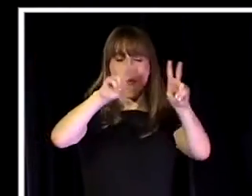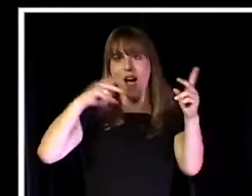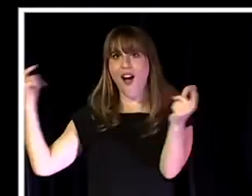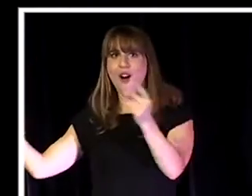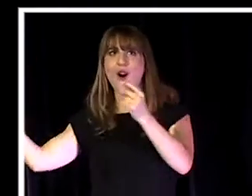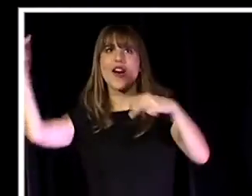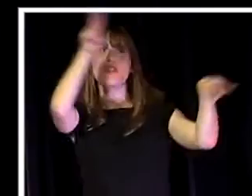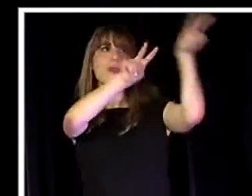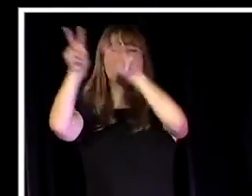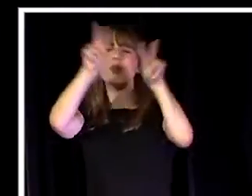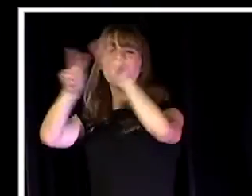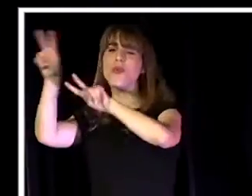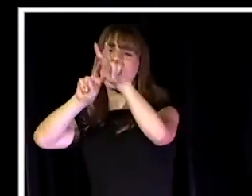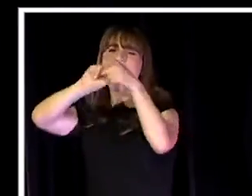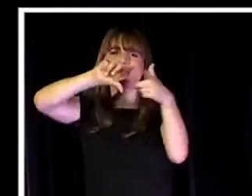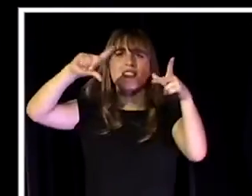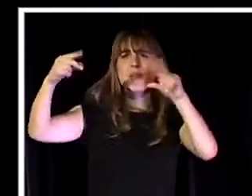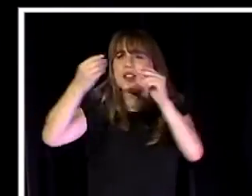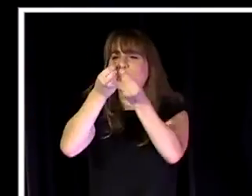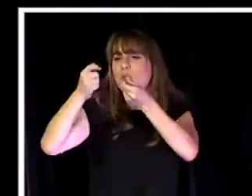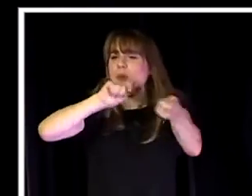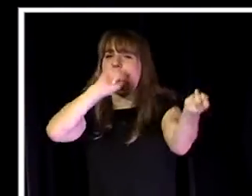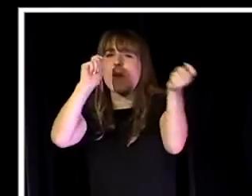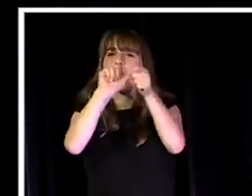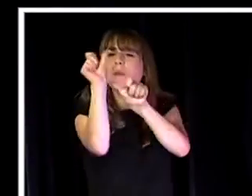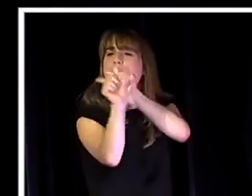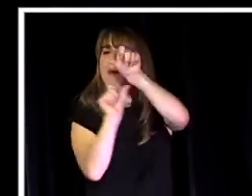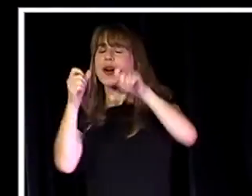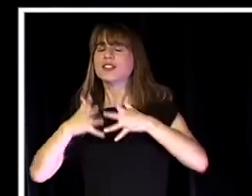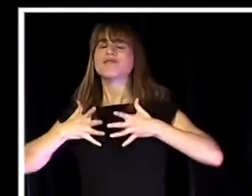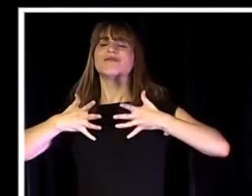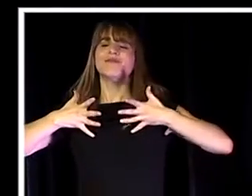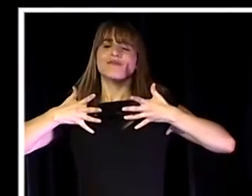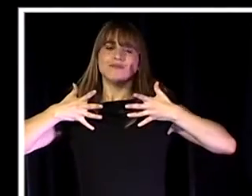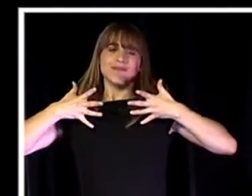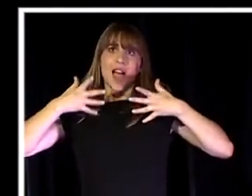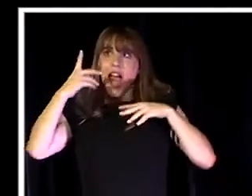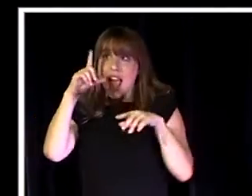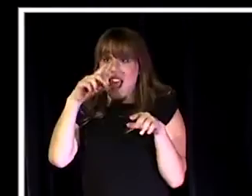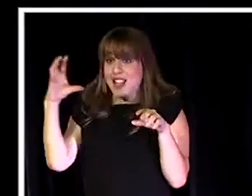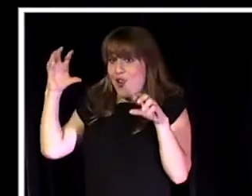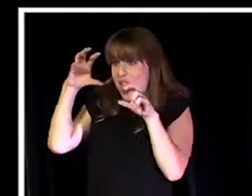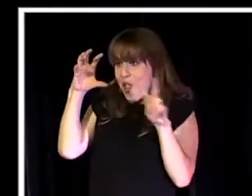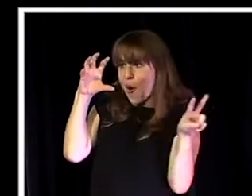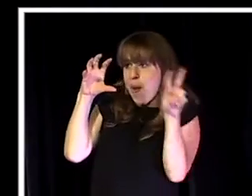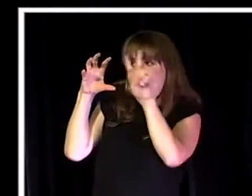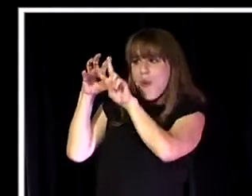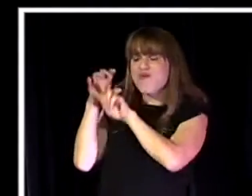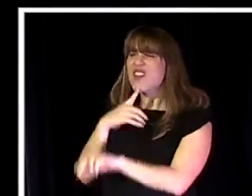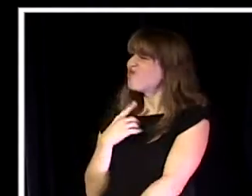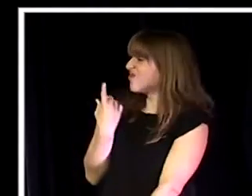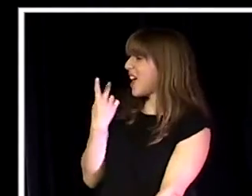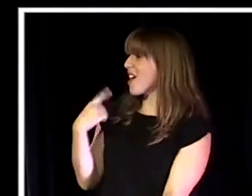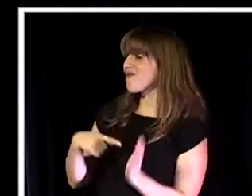χορεύει πάνω στον ουρανό, να παίρνει σχήματα, μορφές. Και ήταν τόσο ευτυχισμένο, έκρυβε τον ήλιο έτσι, για πείσμα, για